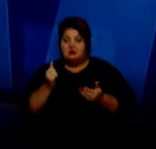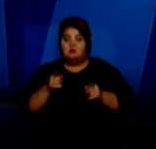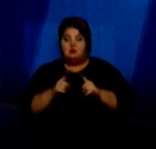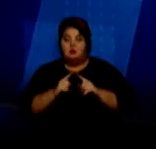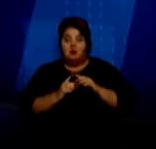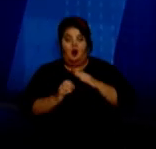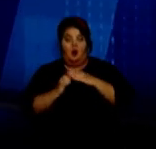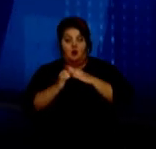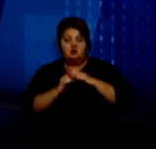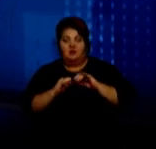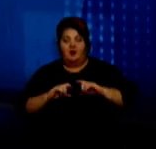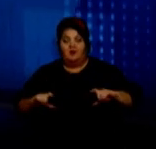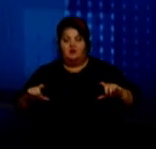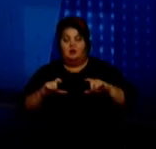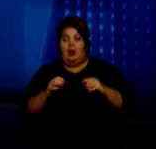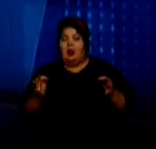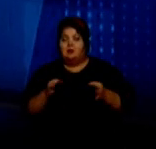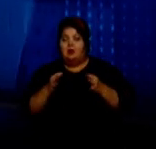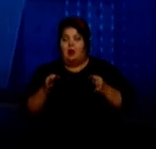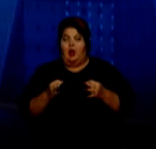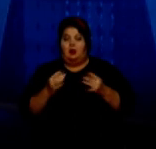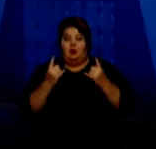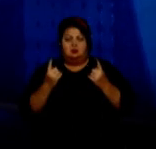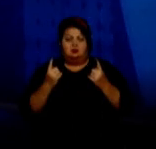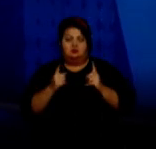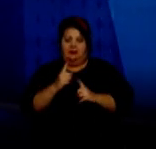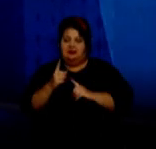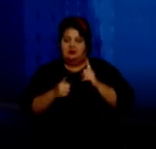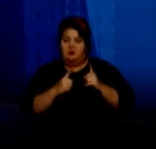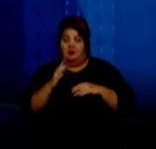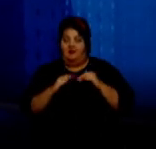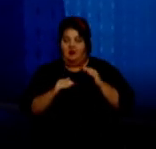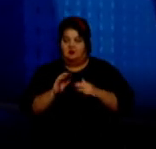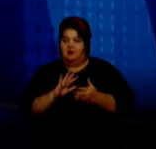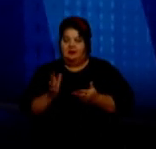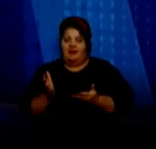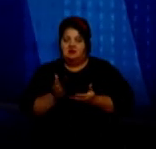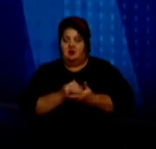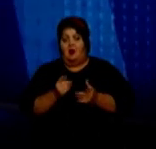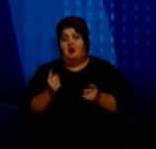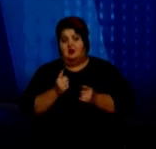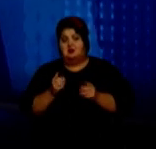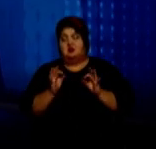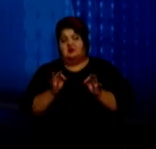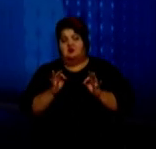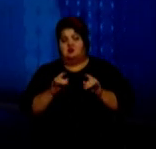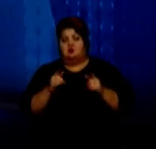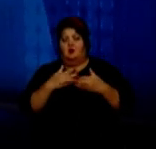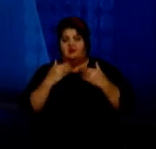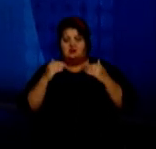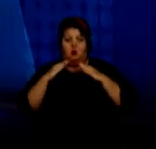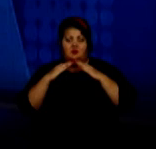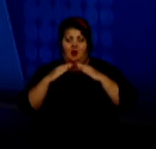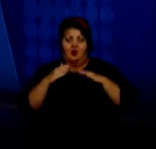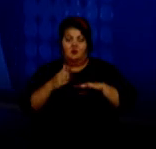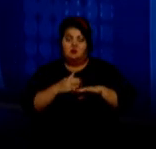і фундаментів. Тобто ніяких критичних змін фахівці не знайшли. Єдине, звісно, що відсутність даху,